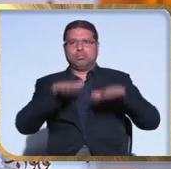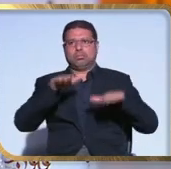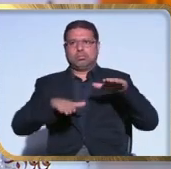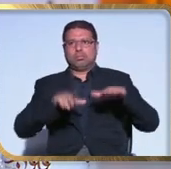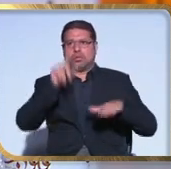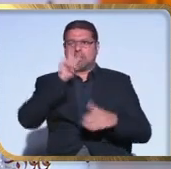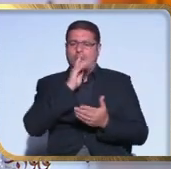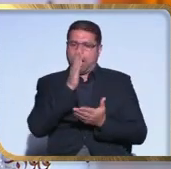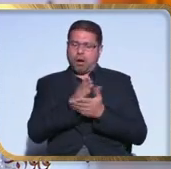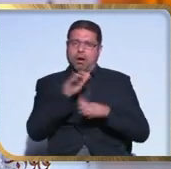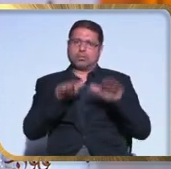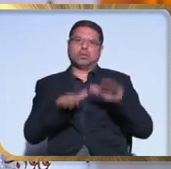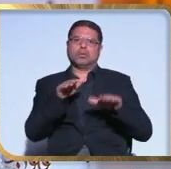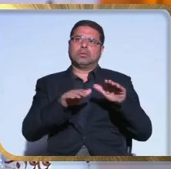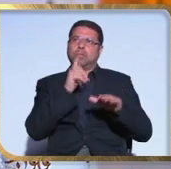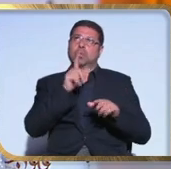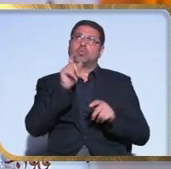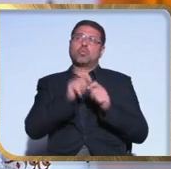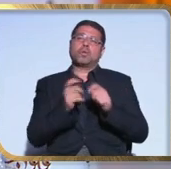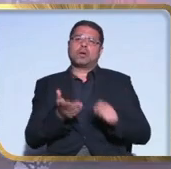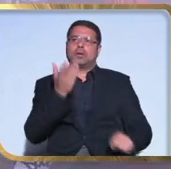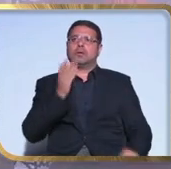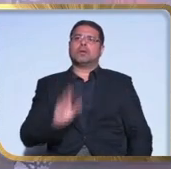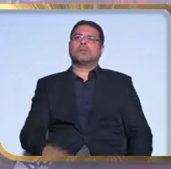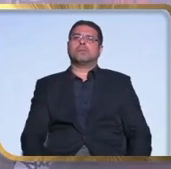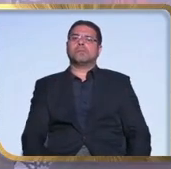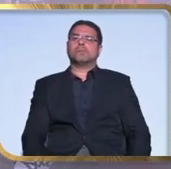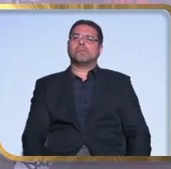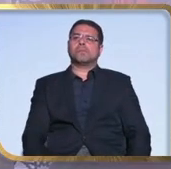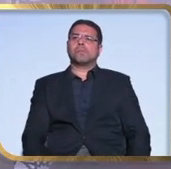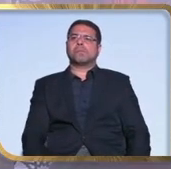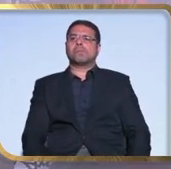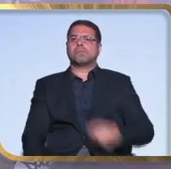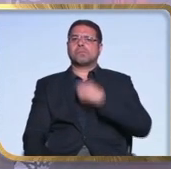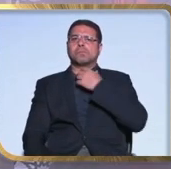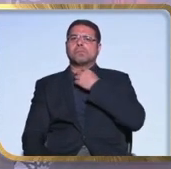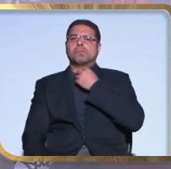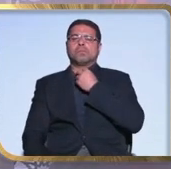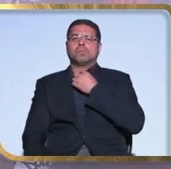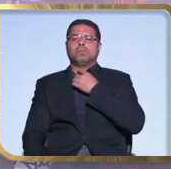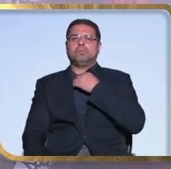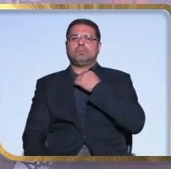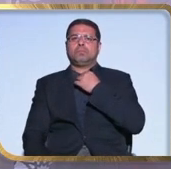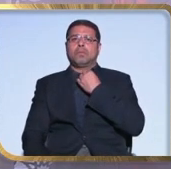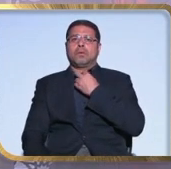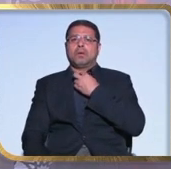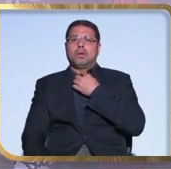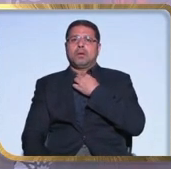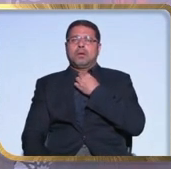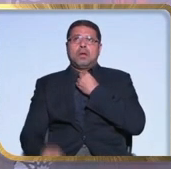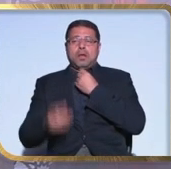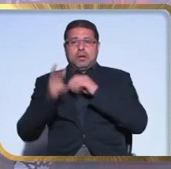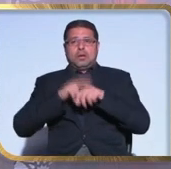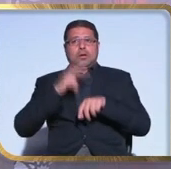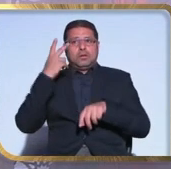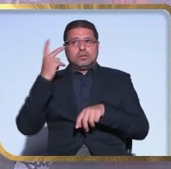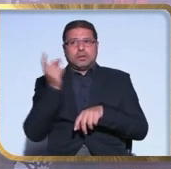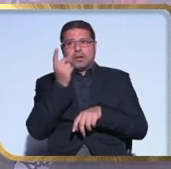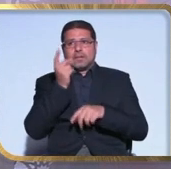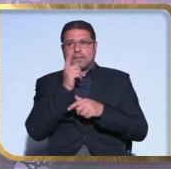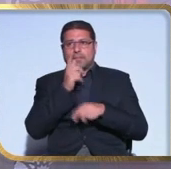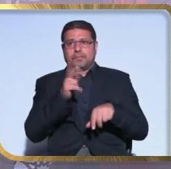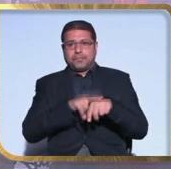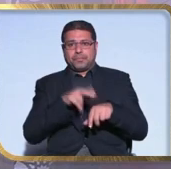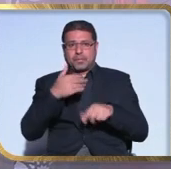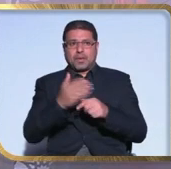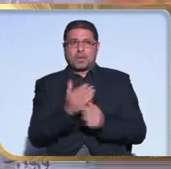الله حق عدل جل جلاله الله هنرجع ثاني لمساله حسن الظن بالله لان حضرتك بتقولي هل